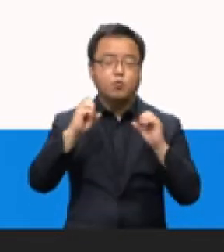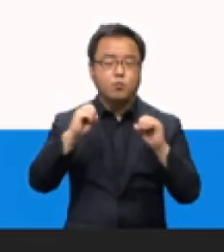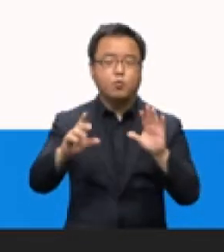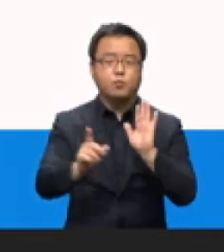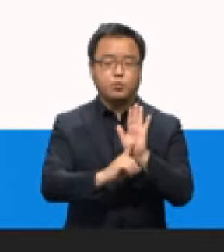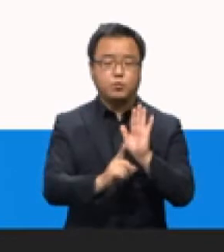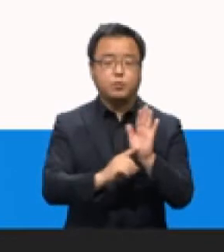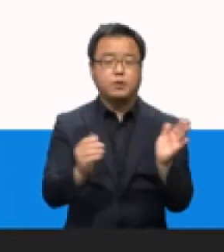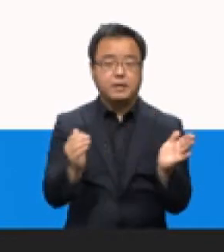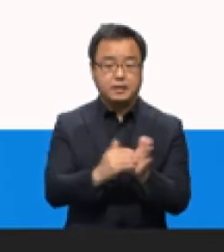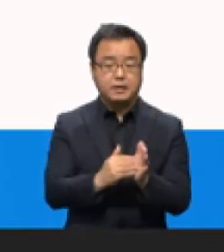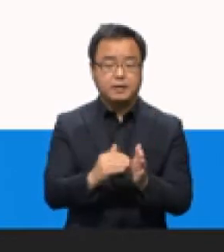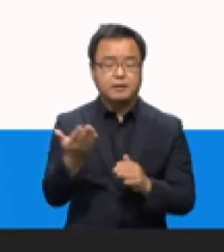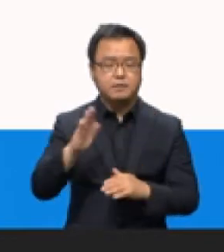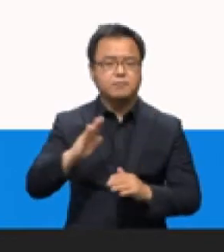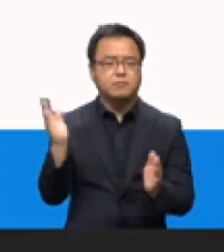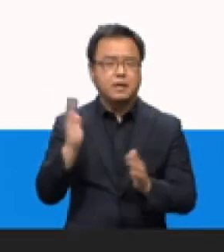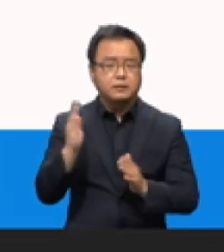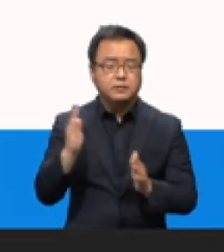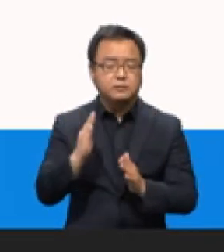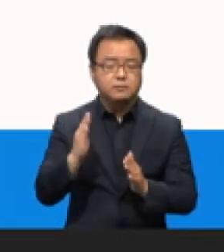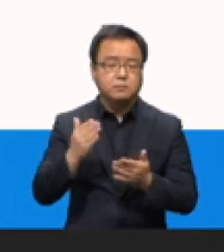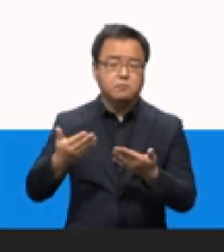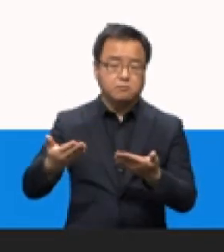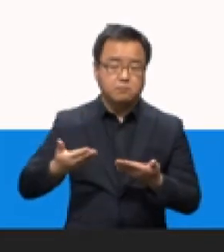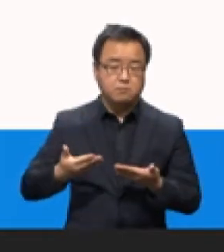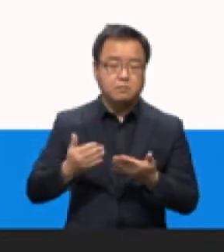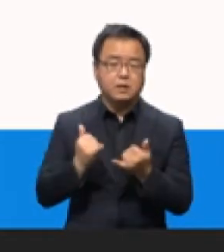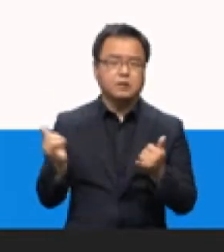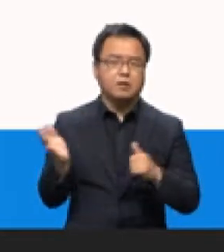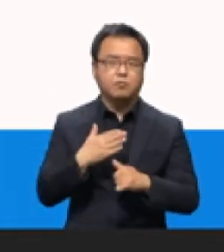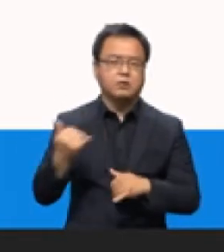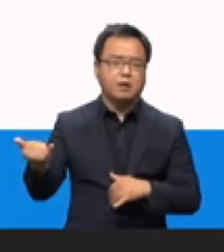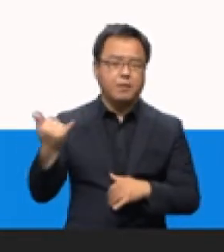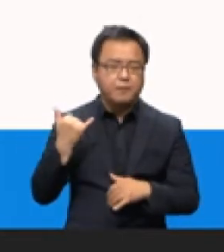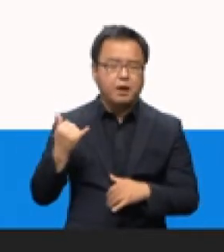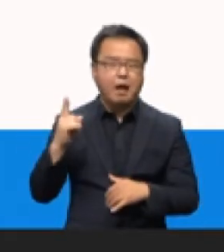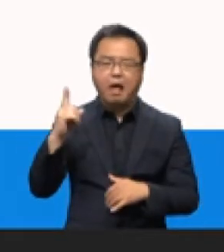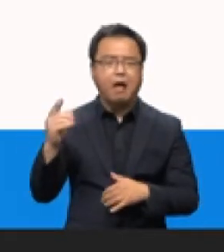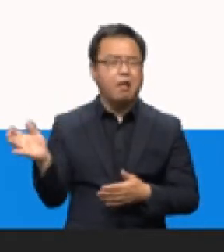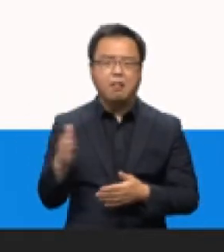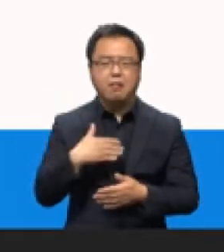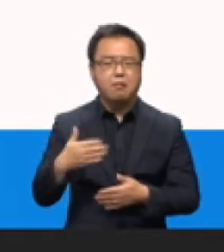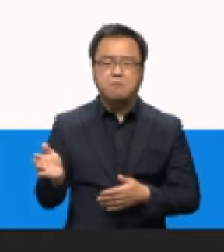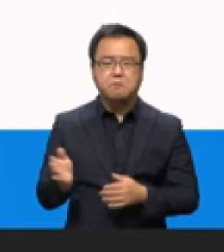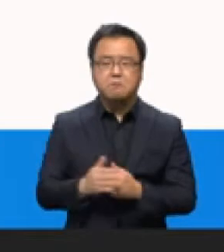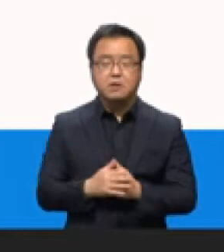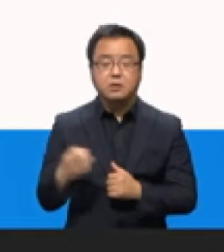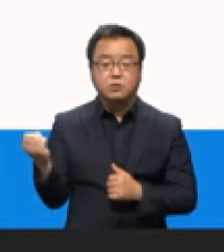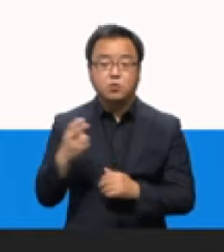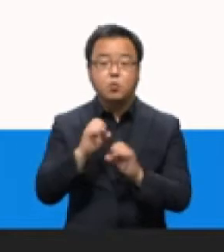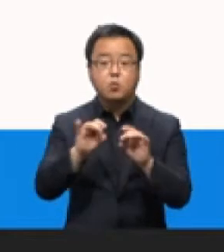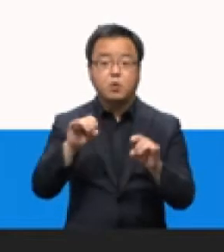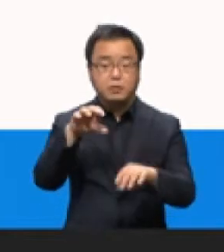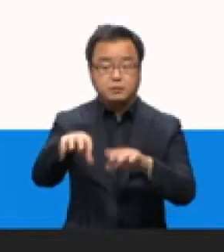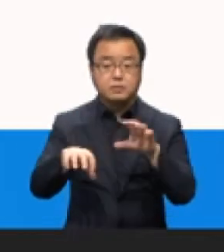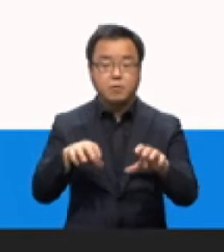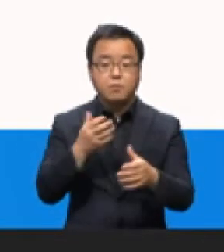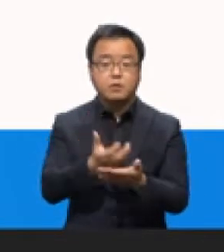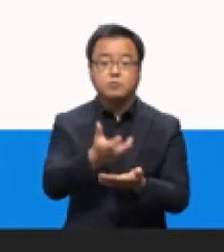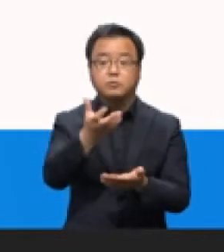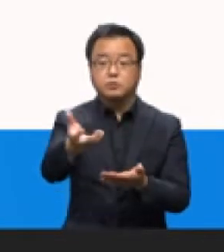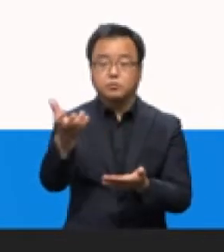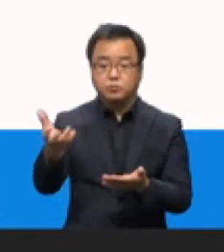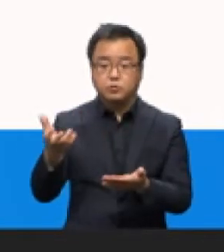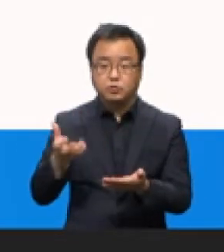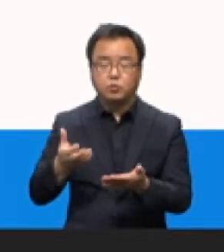홍보했는데요. 하지만 정작 이 학생들이나 받은 사람들로부터 연락을 한 통도 받지 못했습니다. 또 각 지역에서 이동식